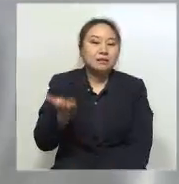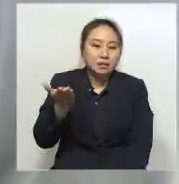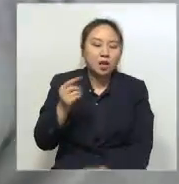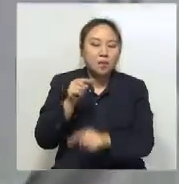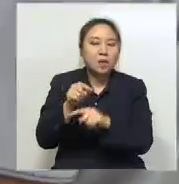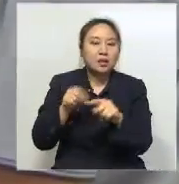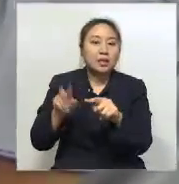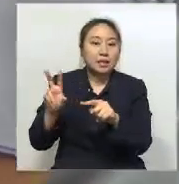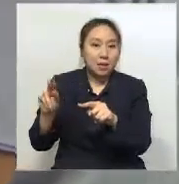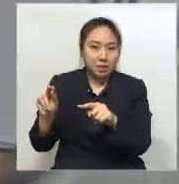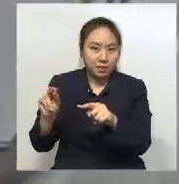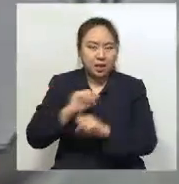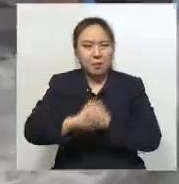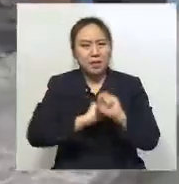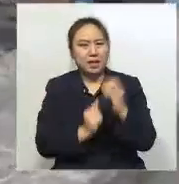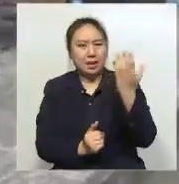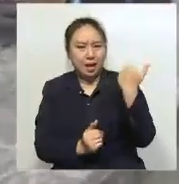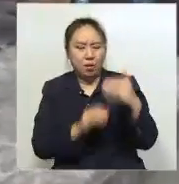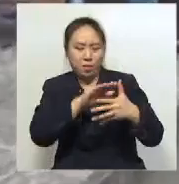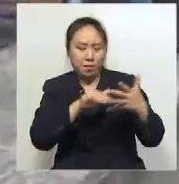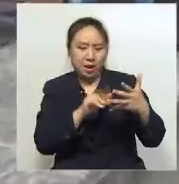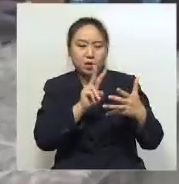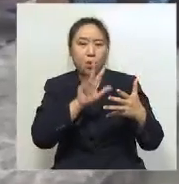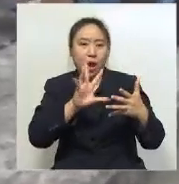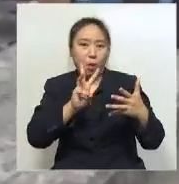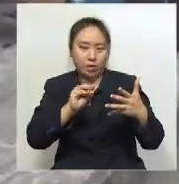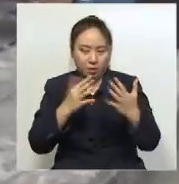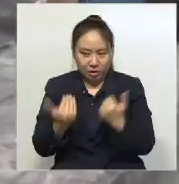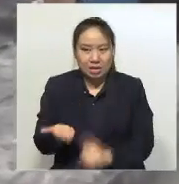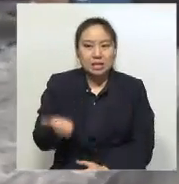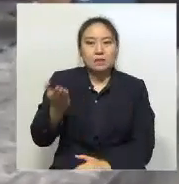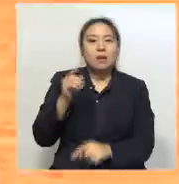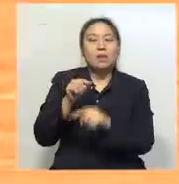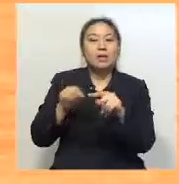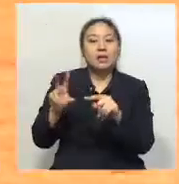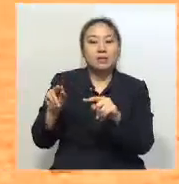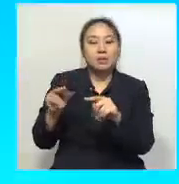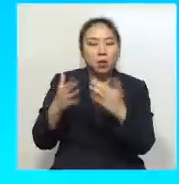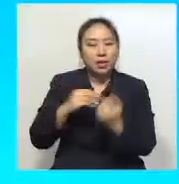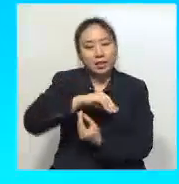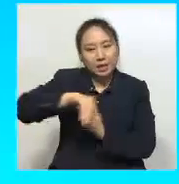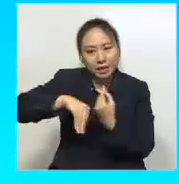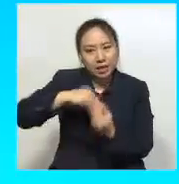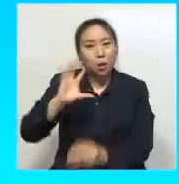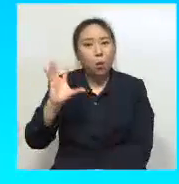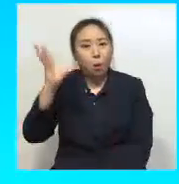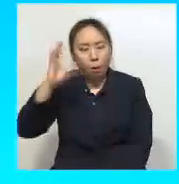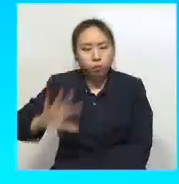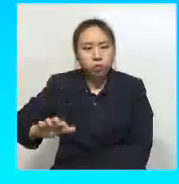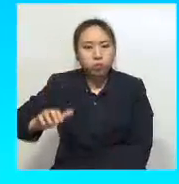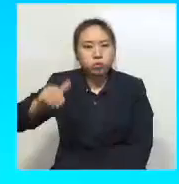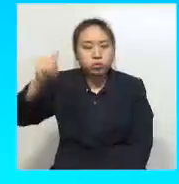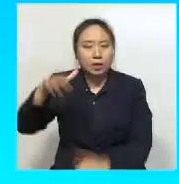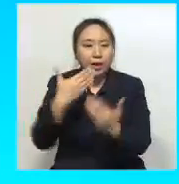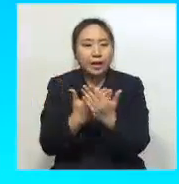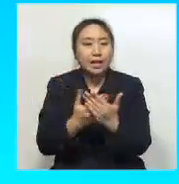30จากสิ้นปี2560ประกอบกับภาวะเศรษฐกิจโลกที่ยังขยายตัวและค่าเงินบาทที่กลับม